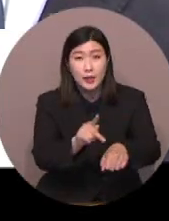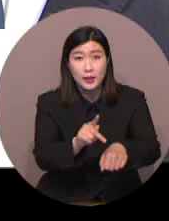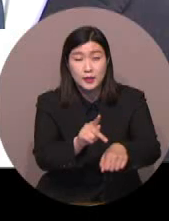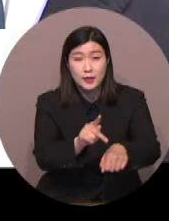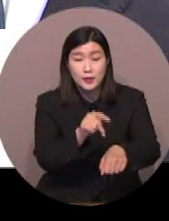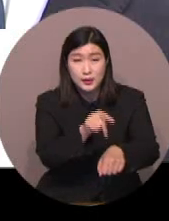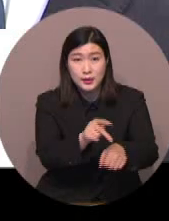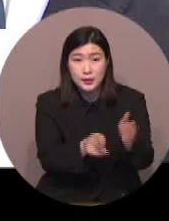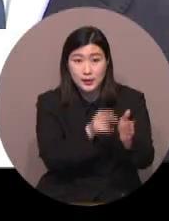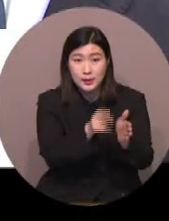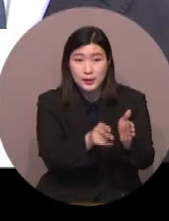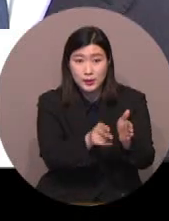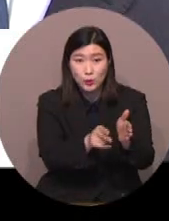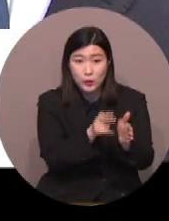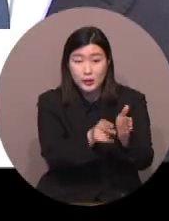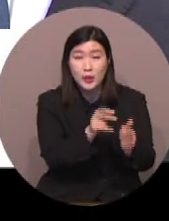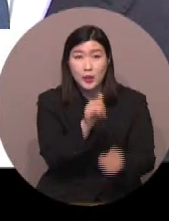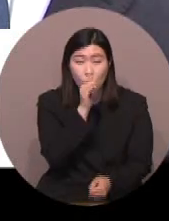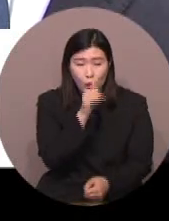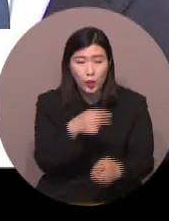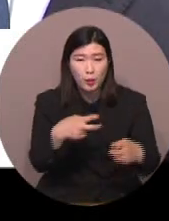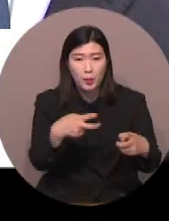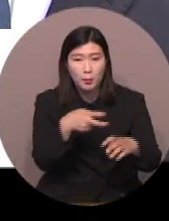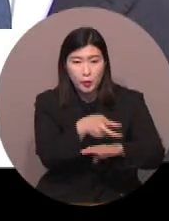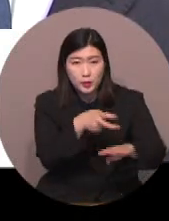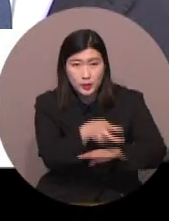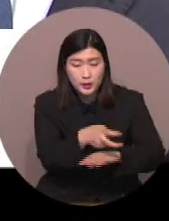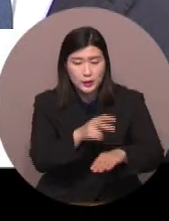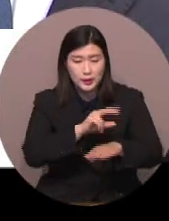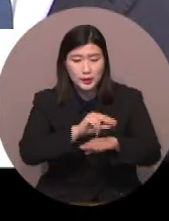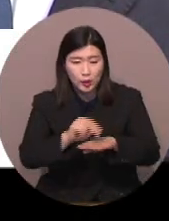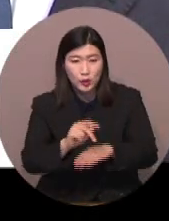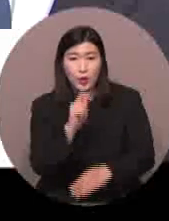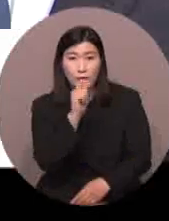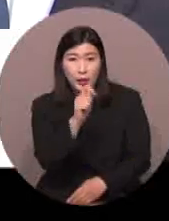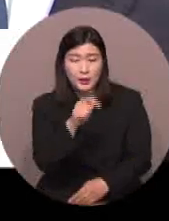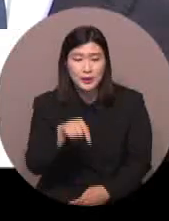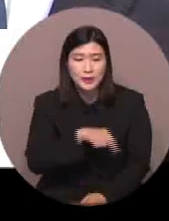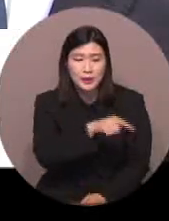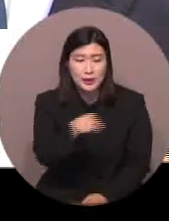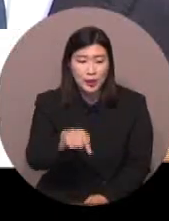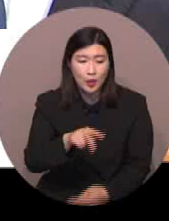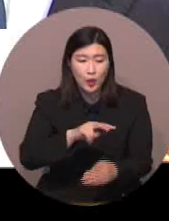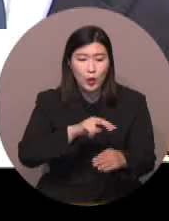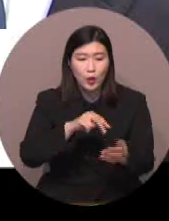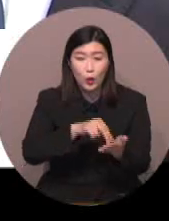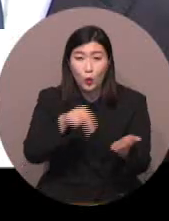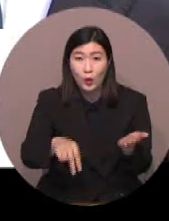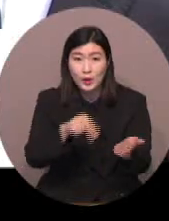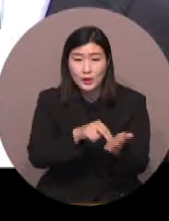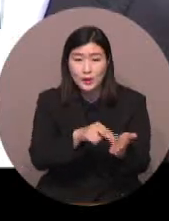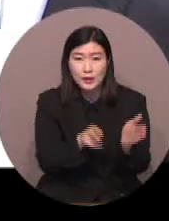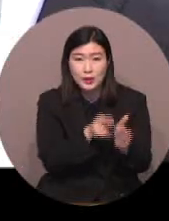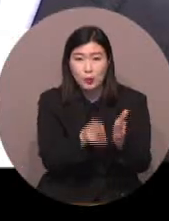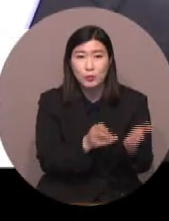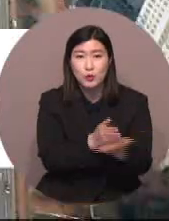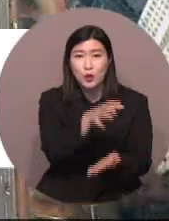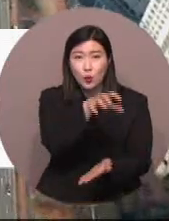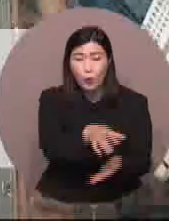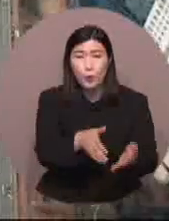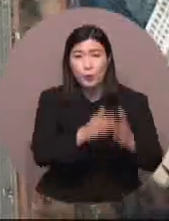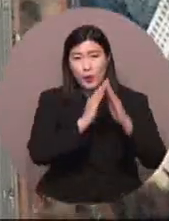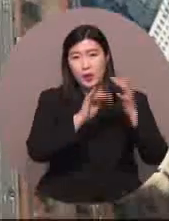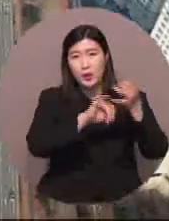경부고속철 2 가 있고 무속 버스 전철 택시 하는 복합 1승 력을 만들겠다